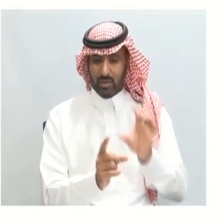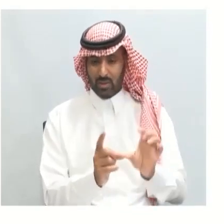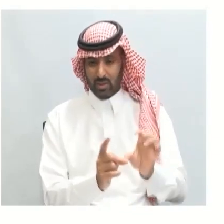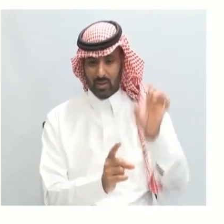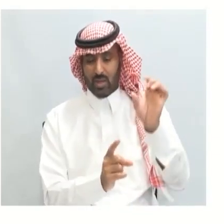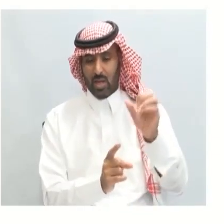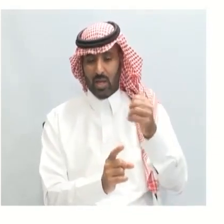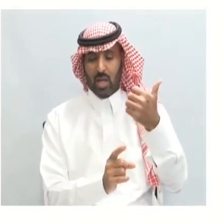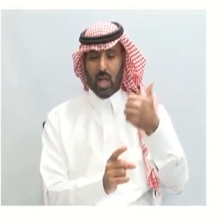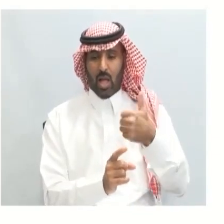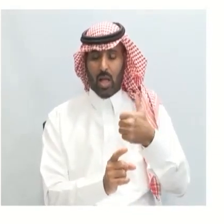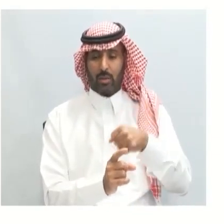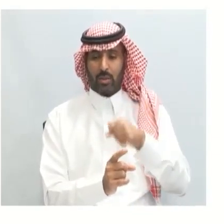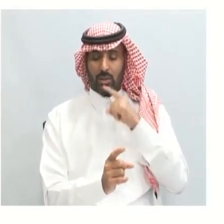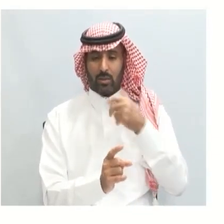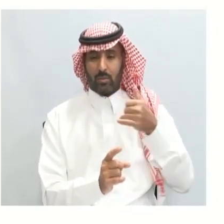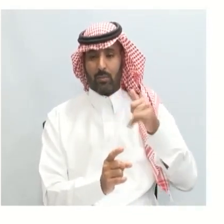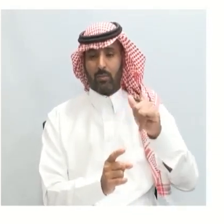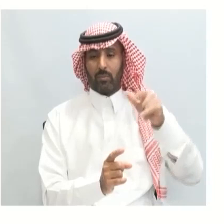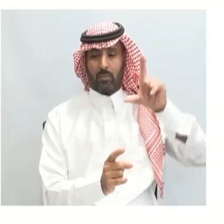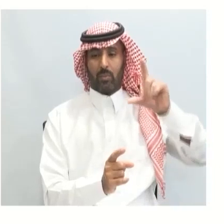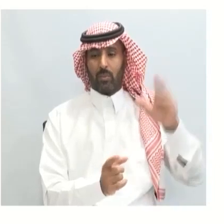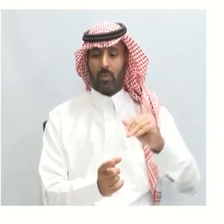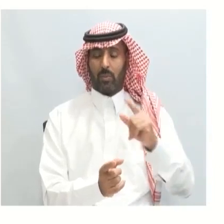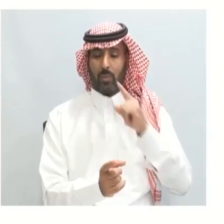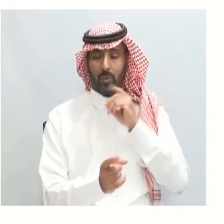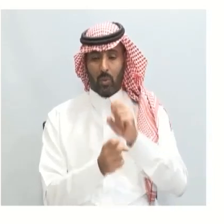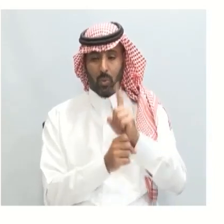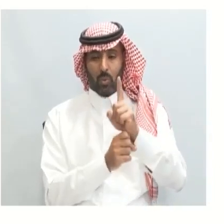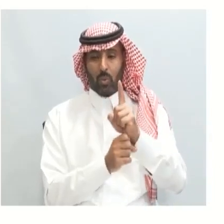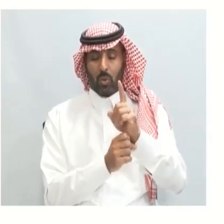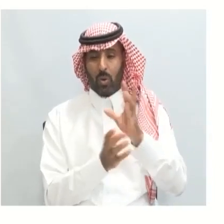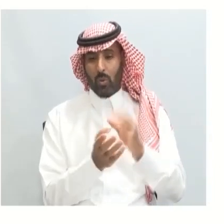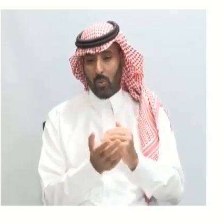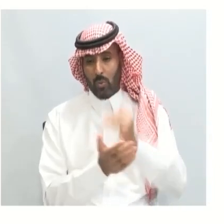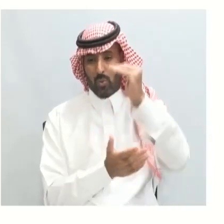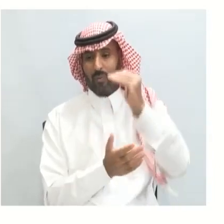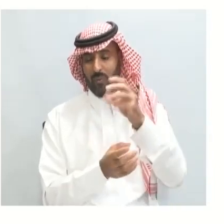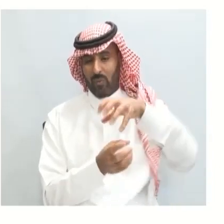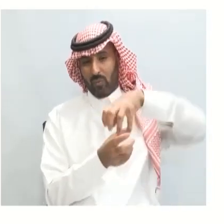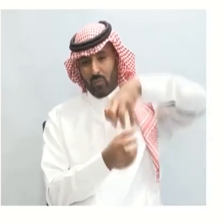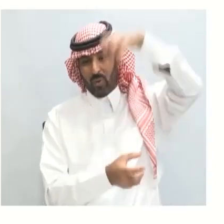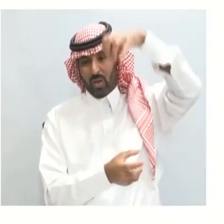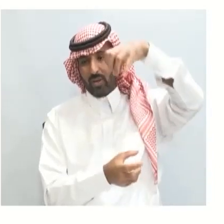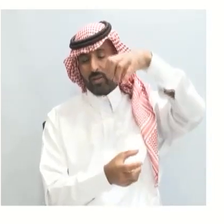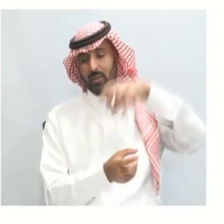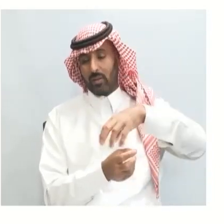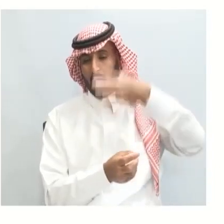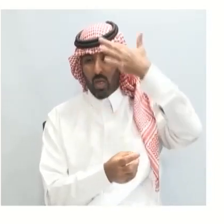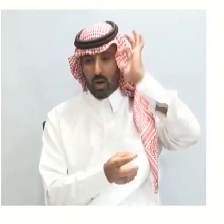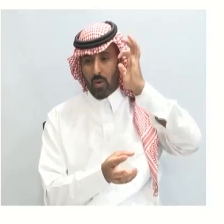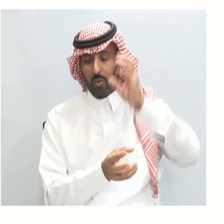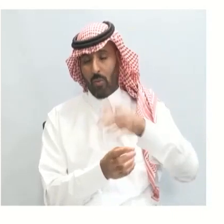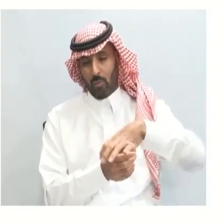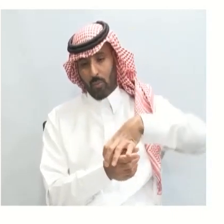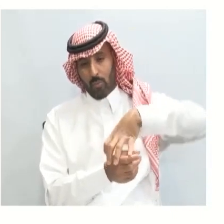600 ملي يقوم الغاز الموجود في الاسطوانه برفع المكبس لاحظ ان المكبس حر فبالتالي